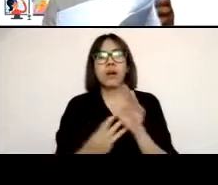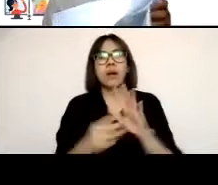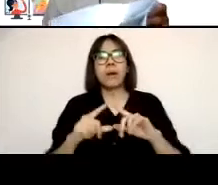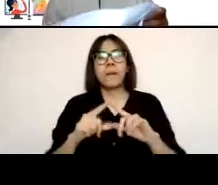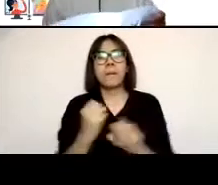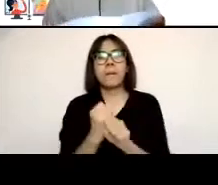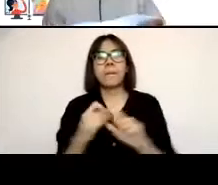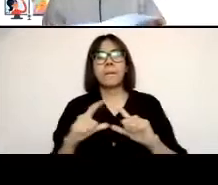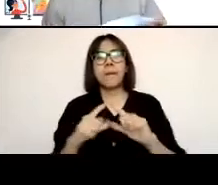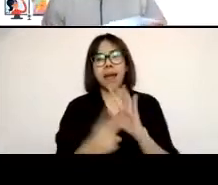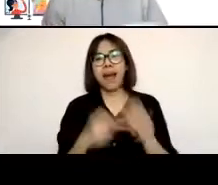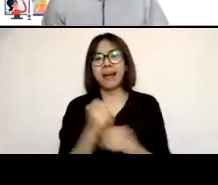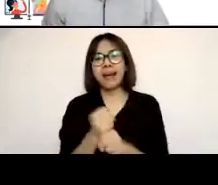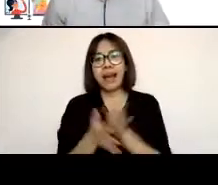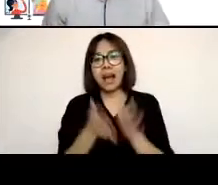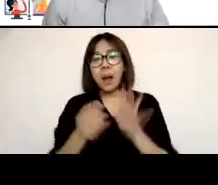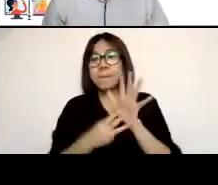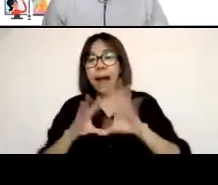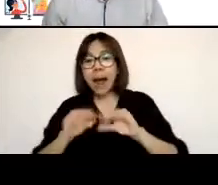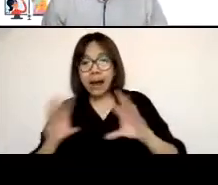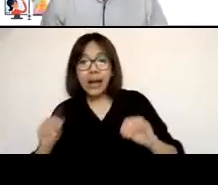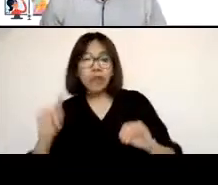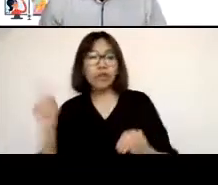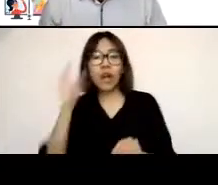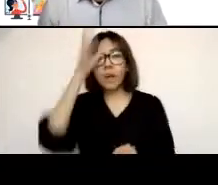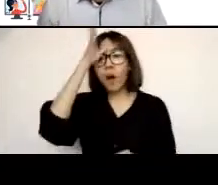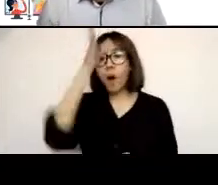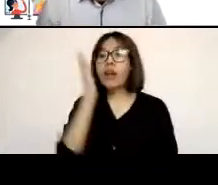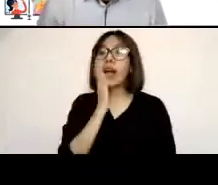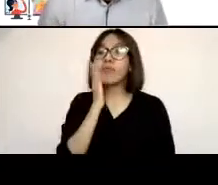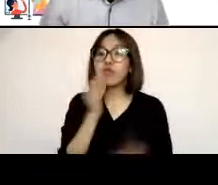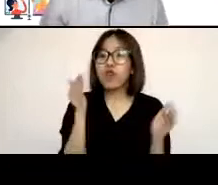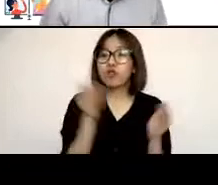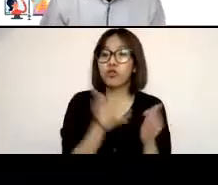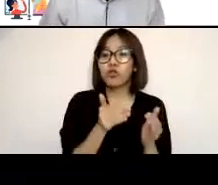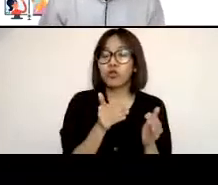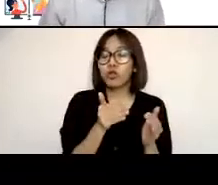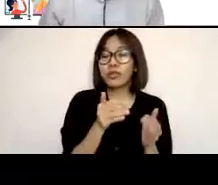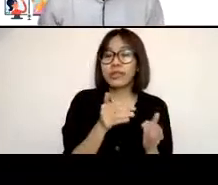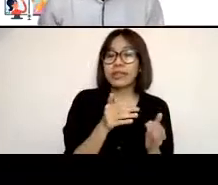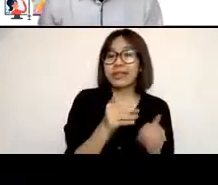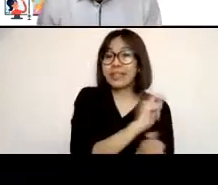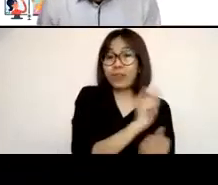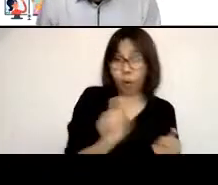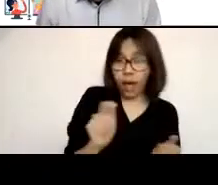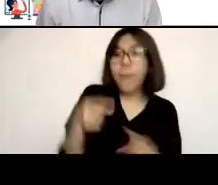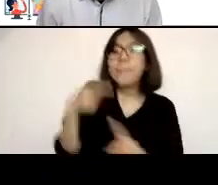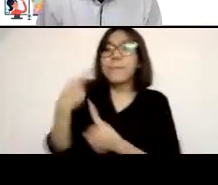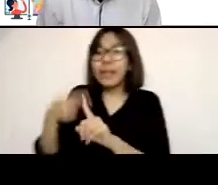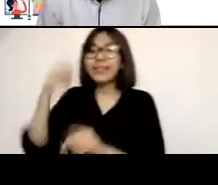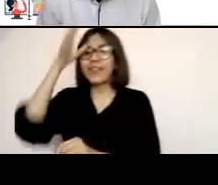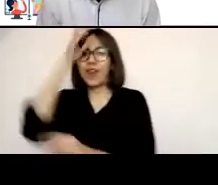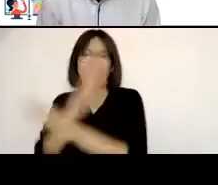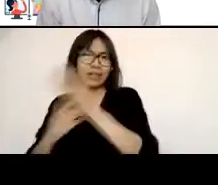kerja industri, terutama bagi orang muda di luar sekolah dan orang muda dengan disabilitas. Nah, selain itu, terdapat